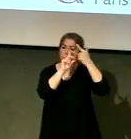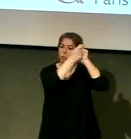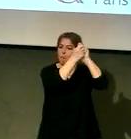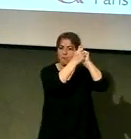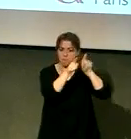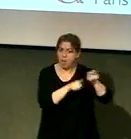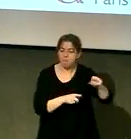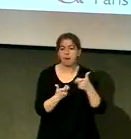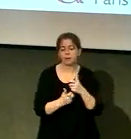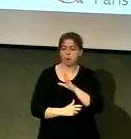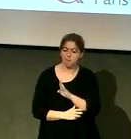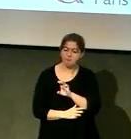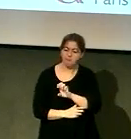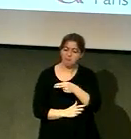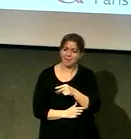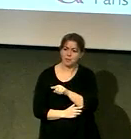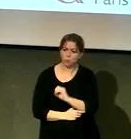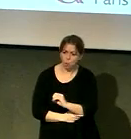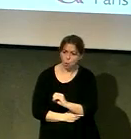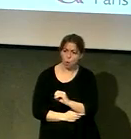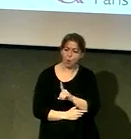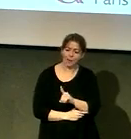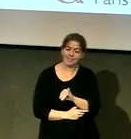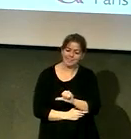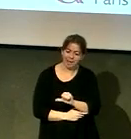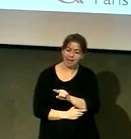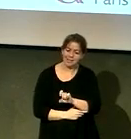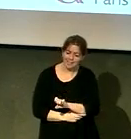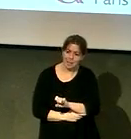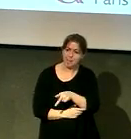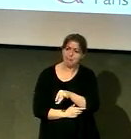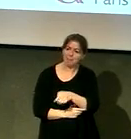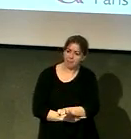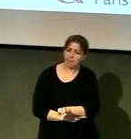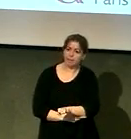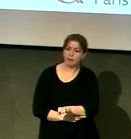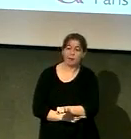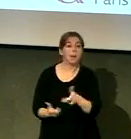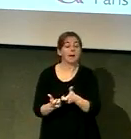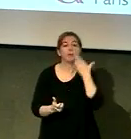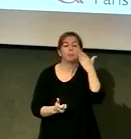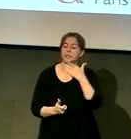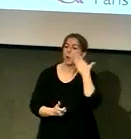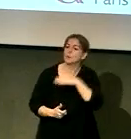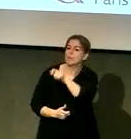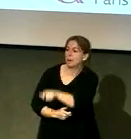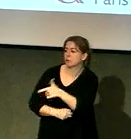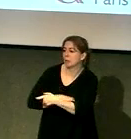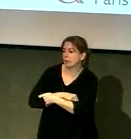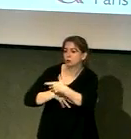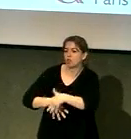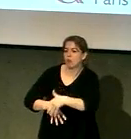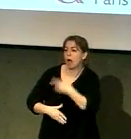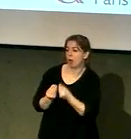de benzodiazépines, puisqu'elles sont très largement prescrites justement quand il y a un phénomène d'addiction. Et donc